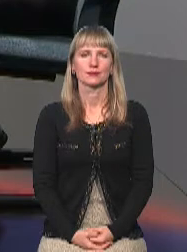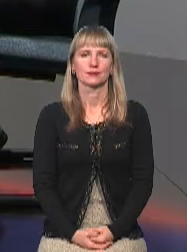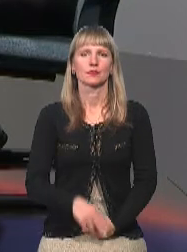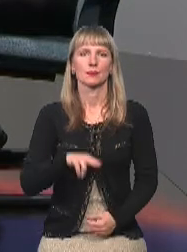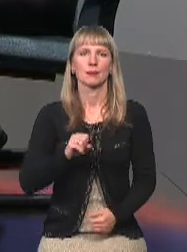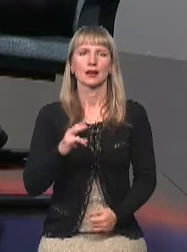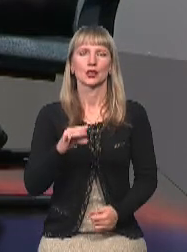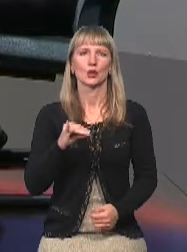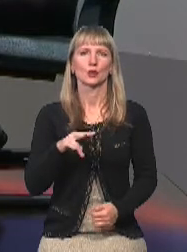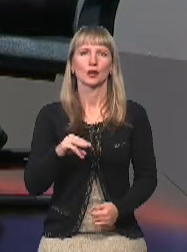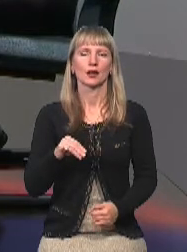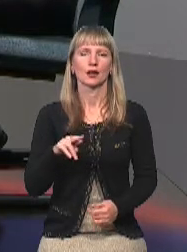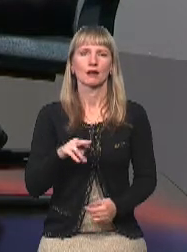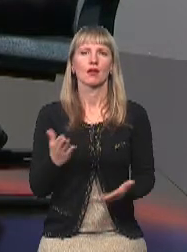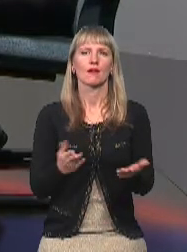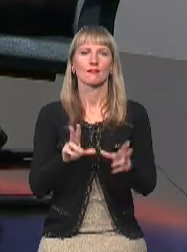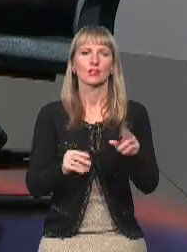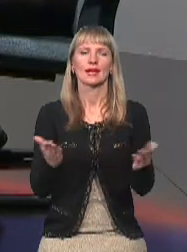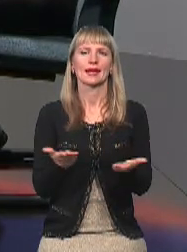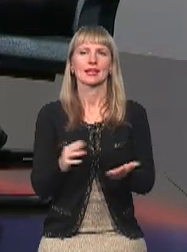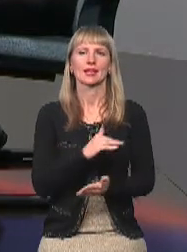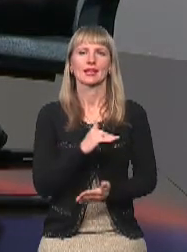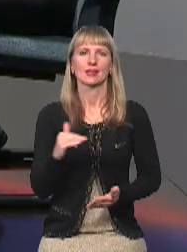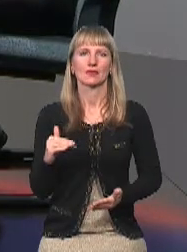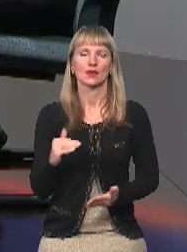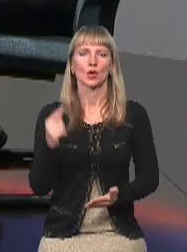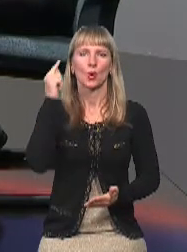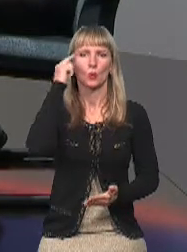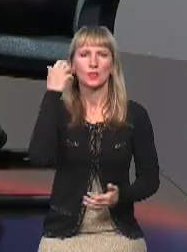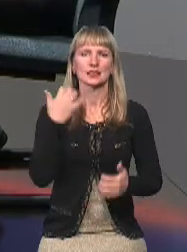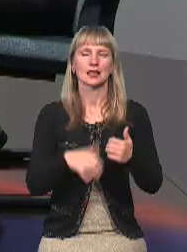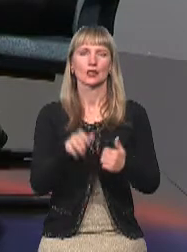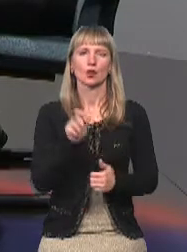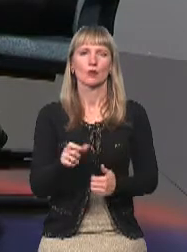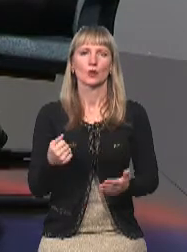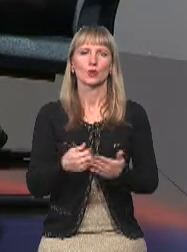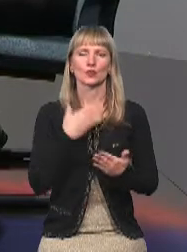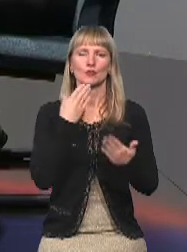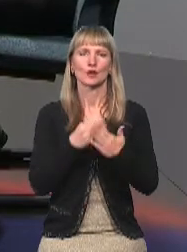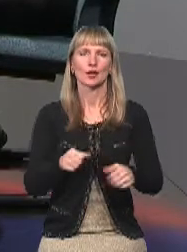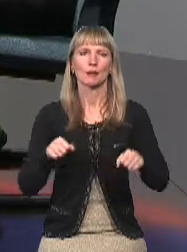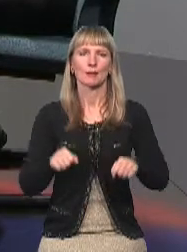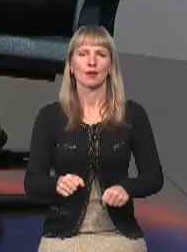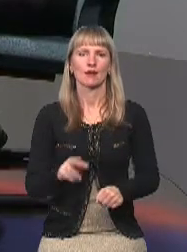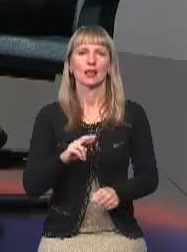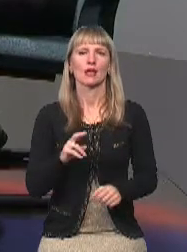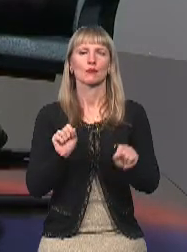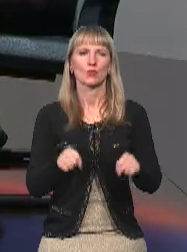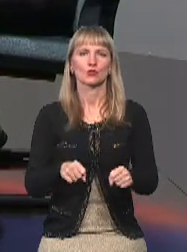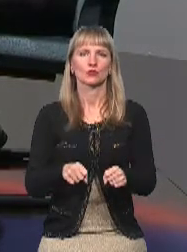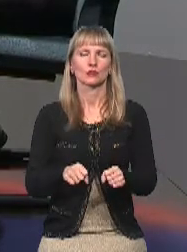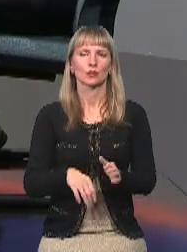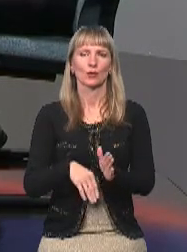Пані Юля, як ви вважаєте, який рівень обізнаності серед громадян щодо своїх прав? І як його можна